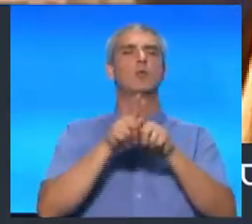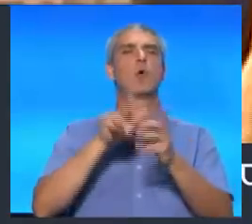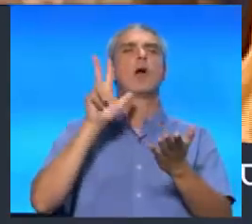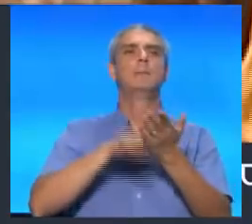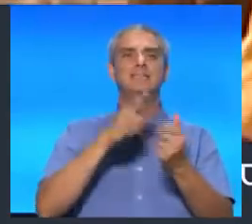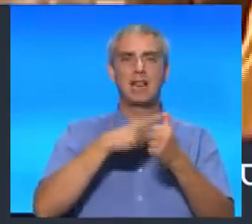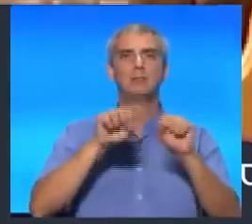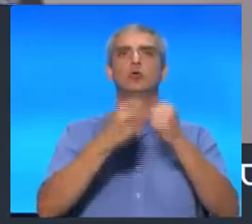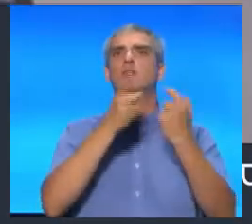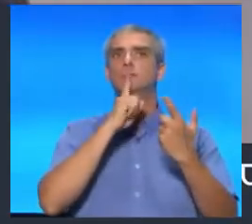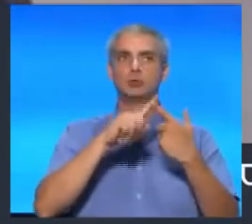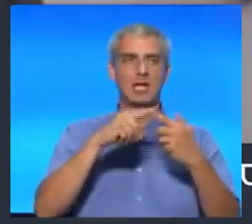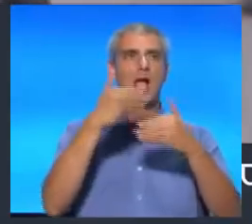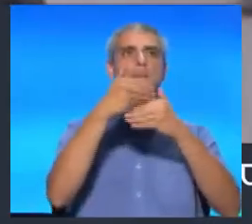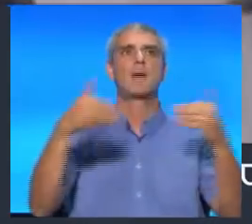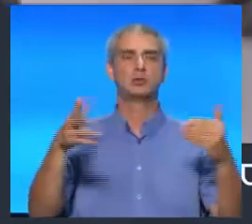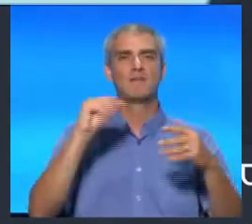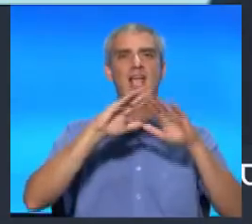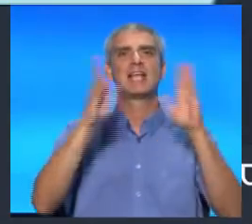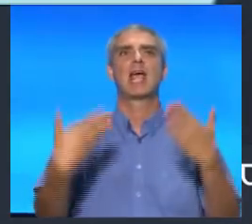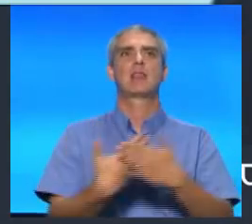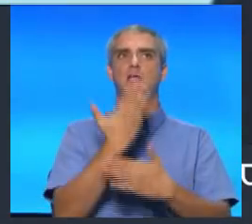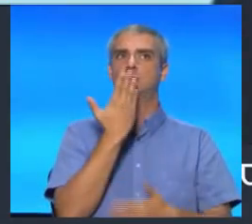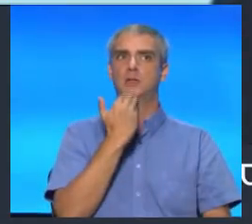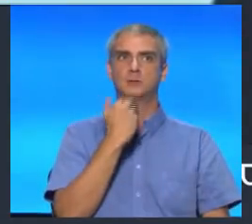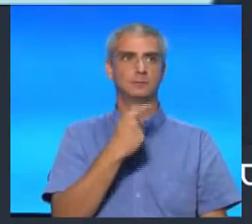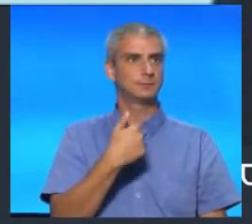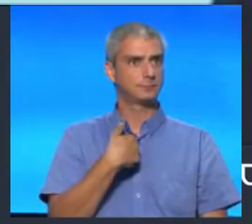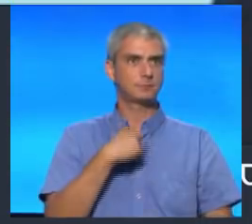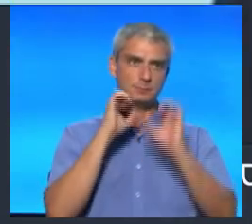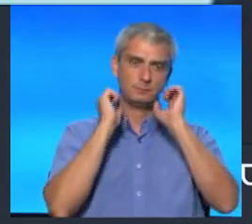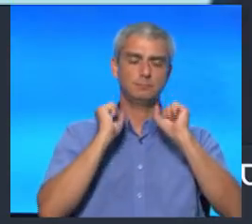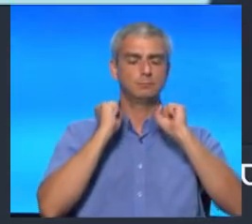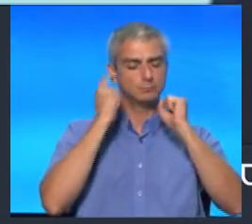שתיקה, מחסום ווטש והקרן החדשה לישראל.